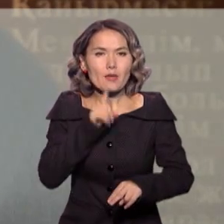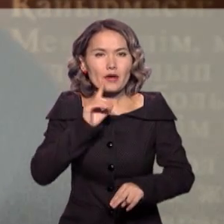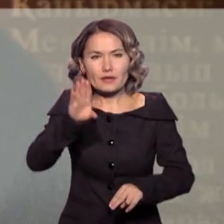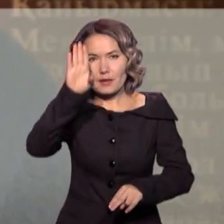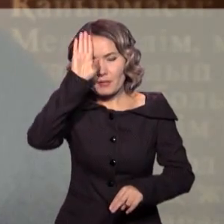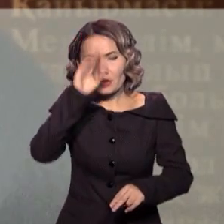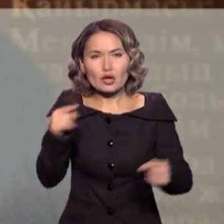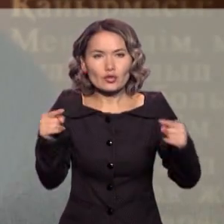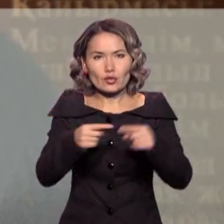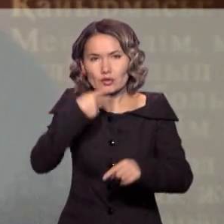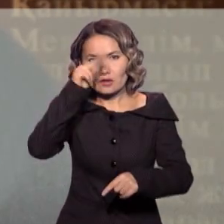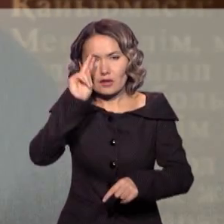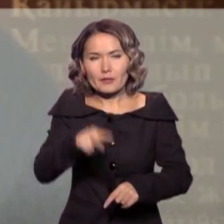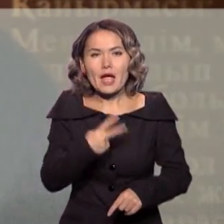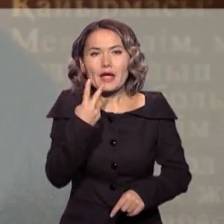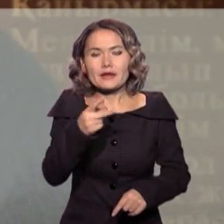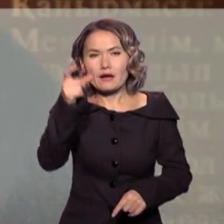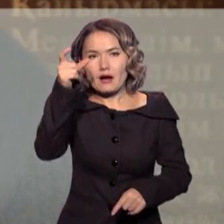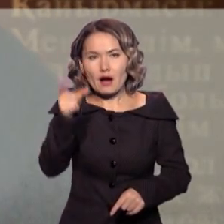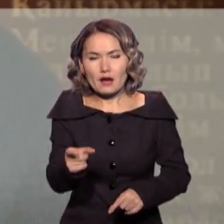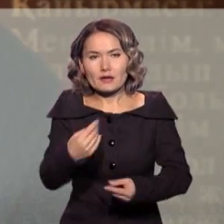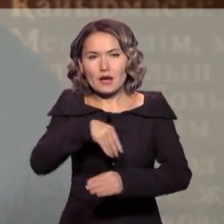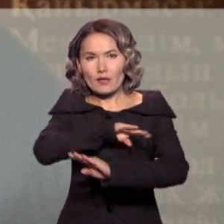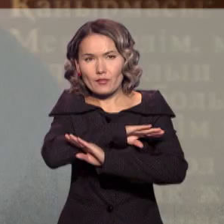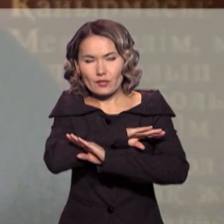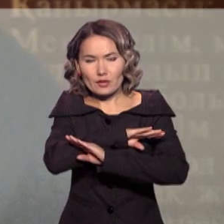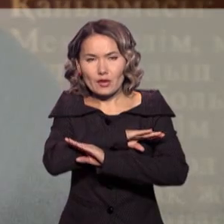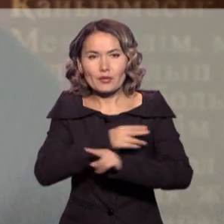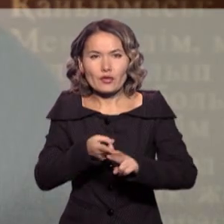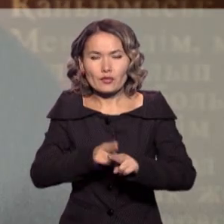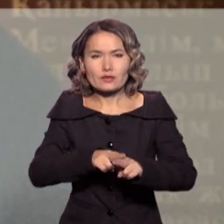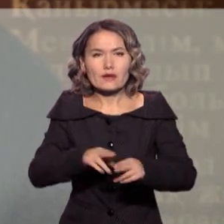қызметкерлері екі қаза болған тұлғасын анықтау мақсатында жұмыс атқарып жатыр.